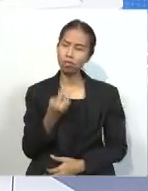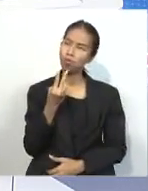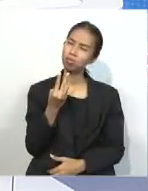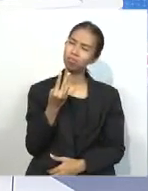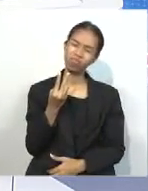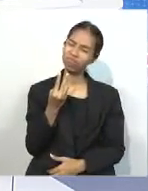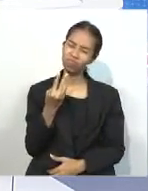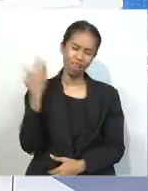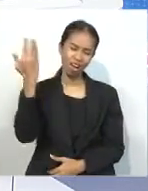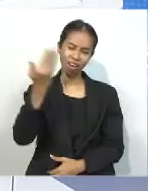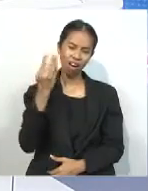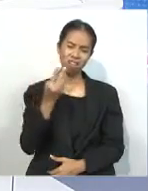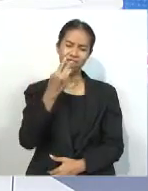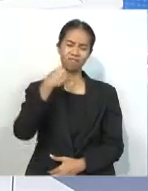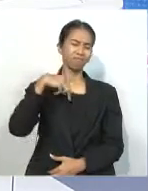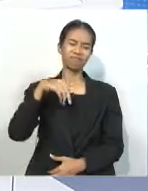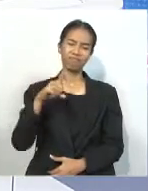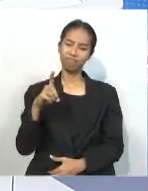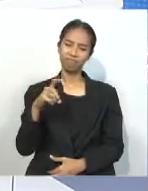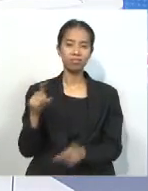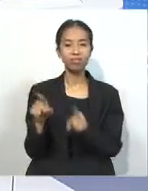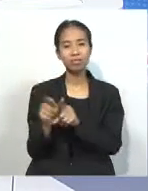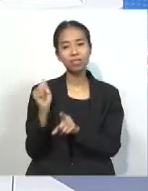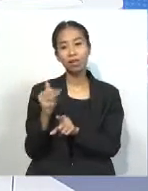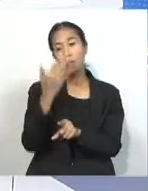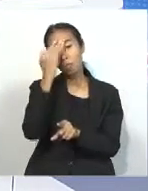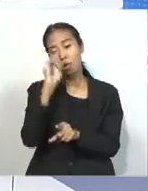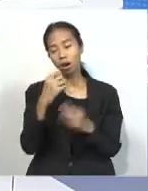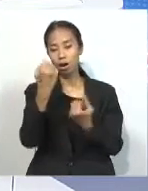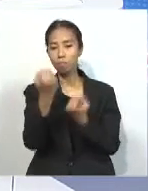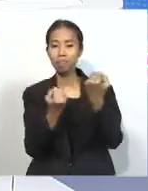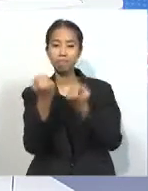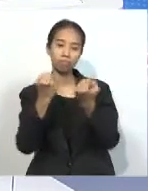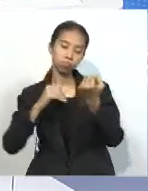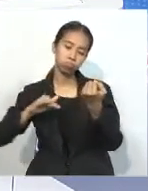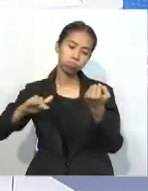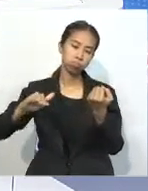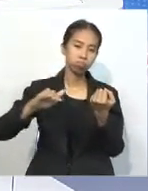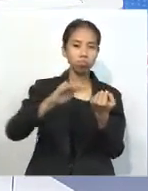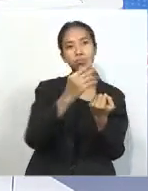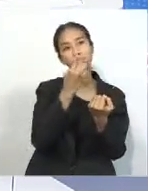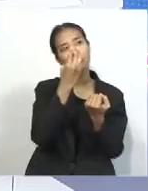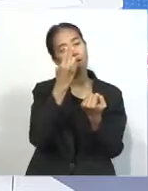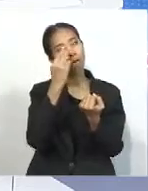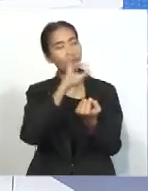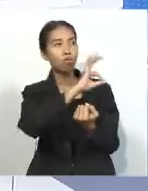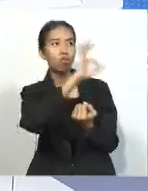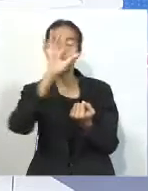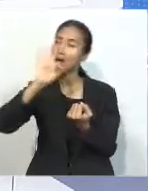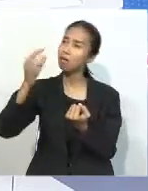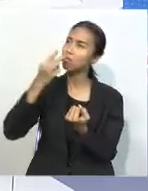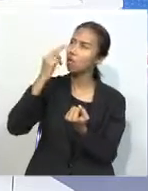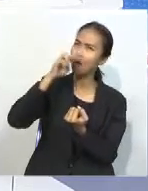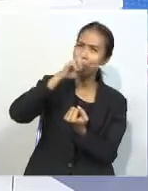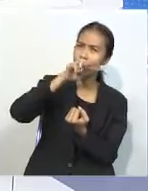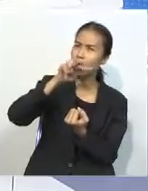แล้วมันก็ยังแบบยังไม่ปลอดโปร่งสดใสเต็มที่ใช่ไหม ช่วงที่ขับรถมาบนโทเวนะคะก็จะสังเกตเรื่องของสภาพท้องฟ้ามองเห็น